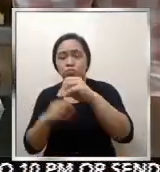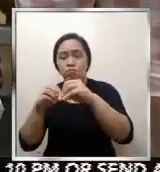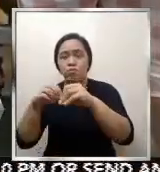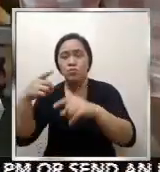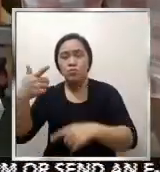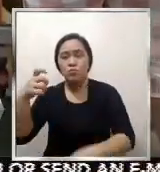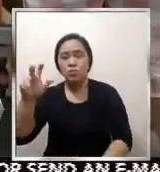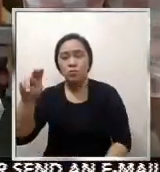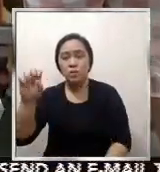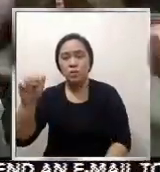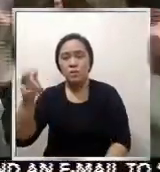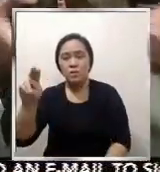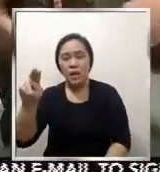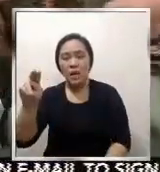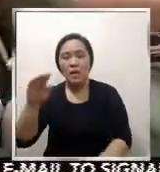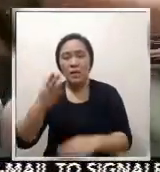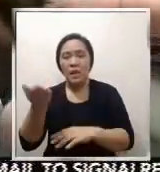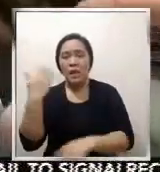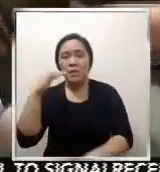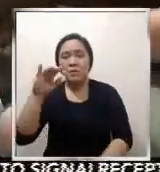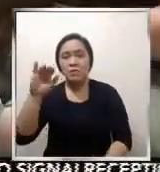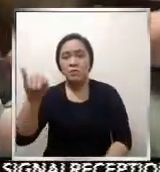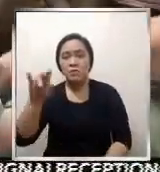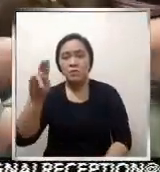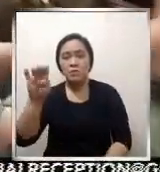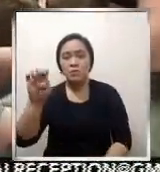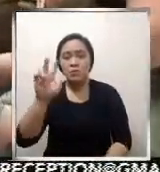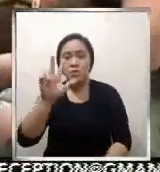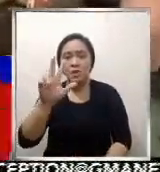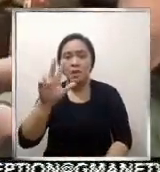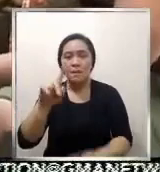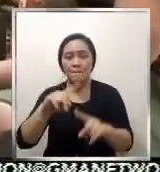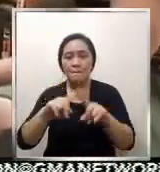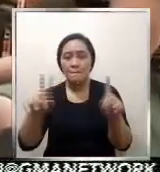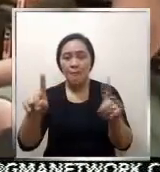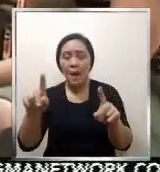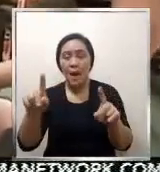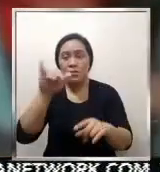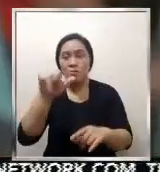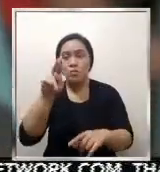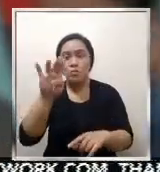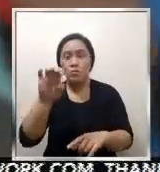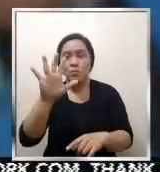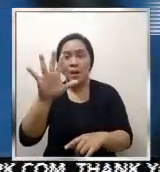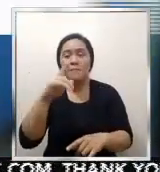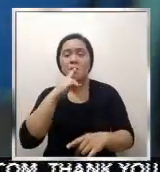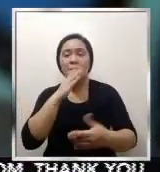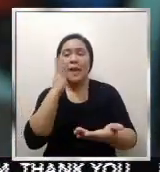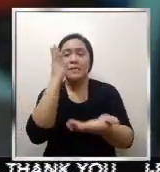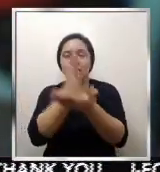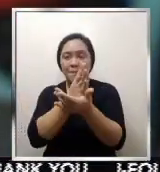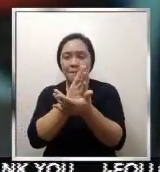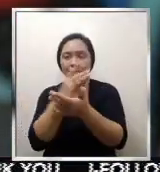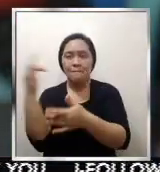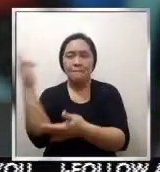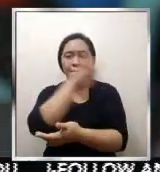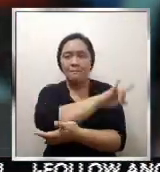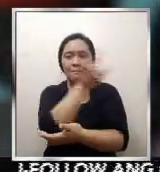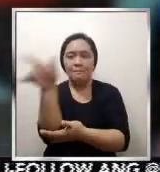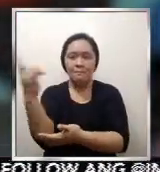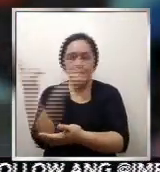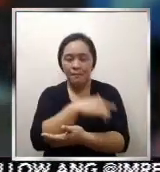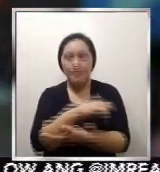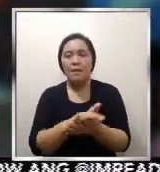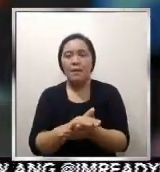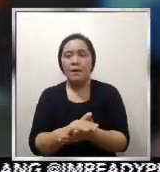pagdating ng June 5 ng gabi, pinatigil ng local government ang flight mula sa NAIA. Noong gabi ng June 5, nag-abiso